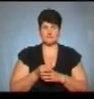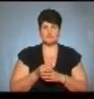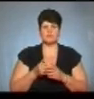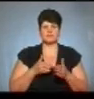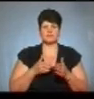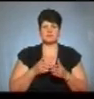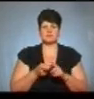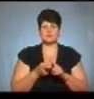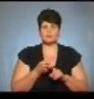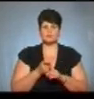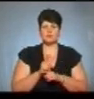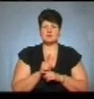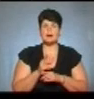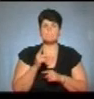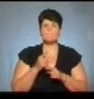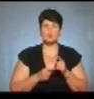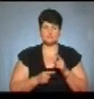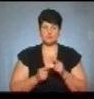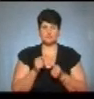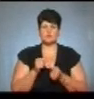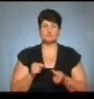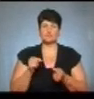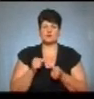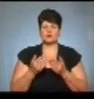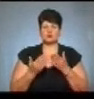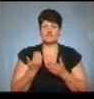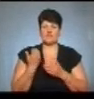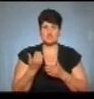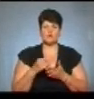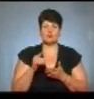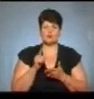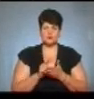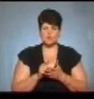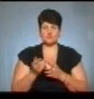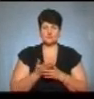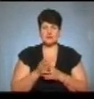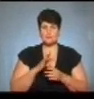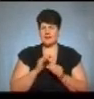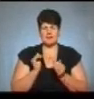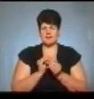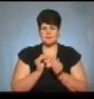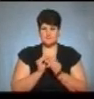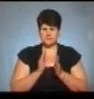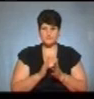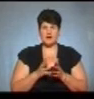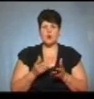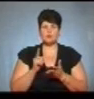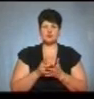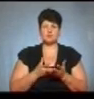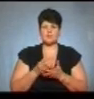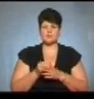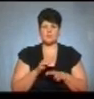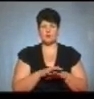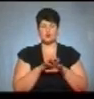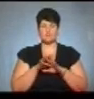на половину. Тобто, відповідно, якщо ваша обов'язкова субсидія була невелика, а обов'язкова плата покривала половина